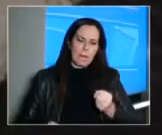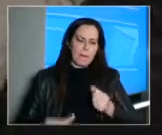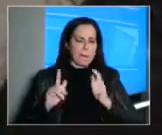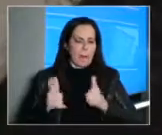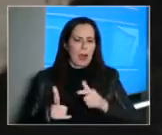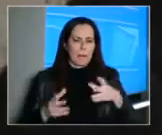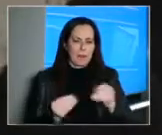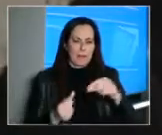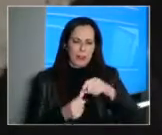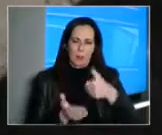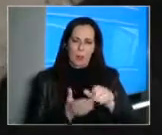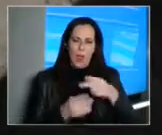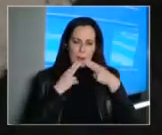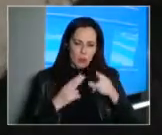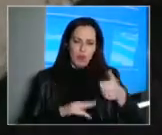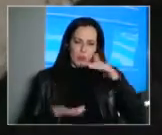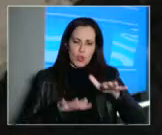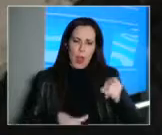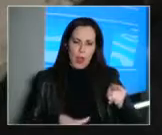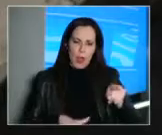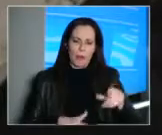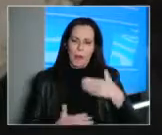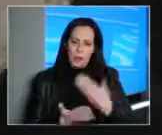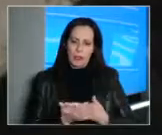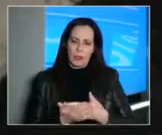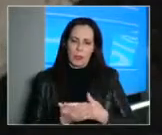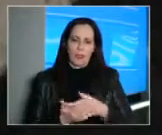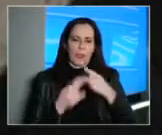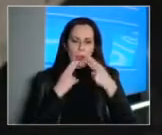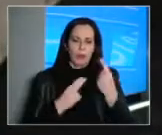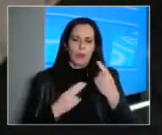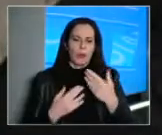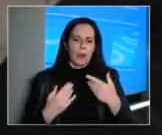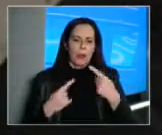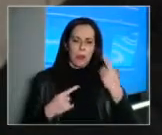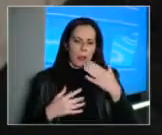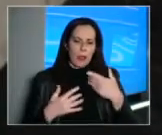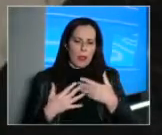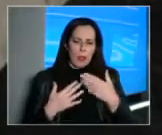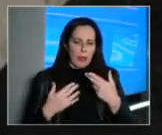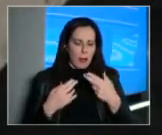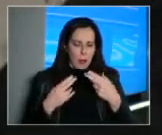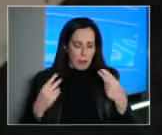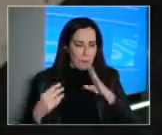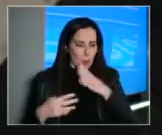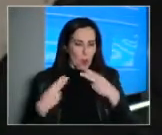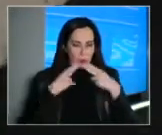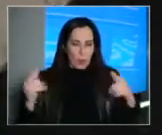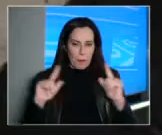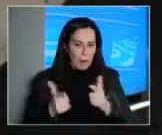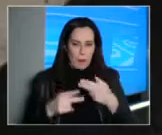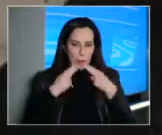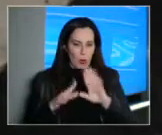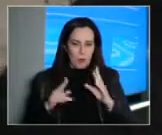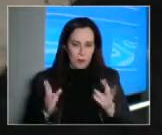इसका हाल वही है जो वो कह रहे हैं, टेबल में बैठ के बात करें, हम मुज़ाकरात करें, उसका यही हाल है। जंग से हाल नहीं हो रहे, जल्द से क्या हो गया, और